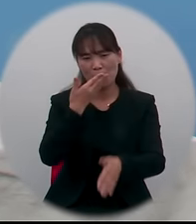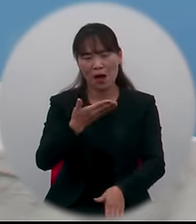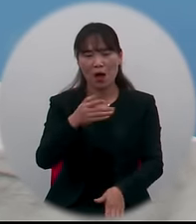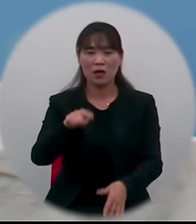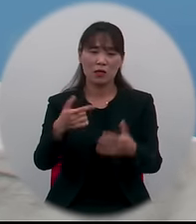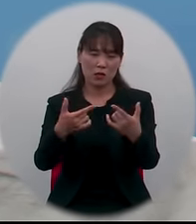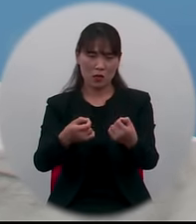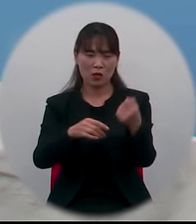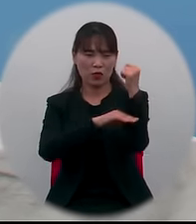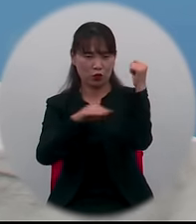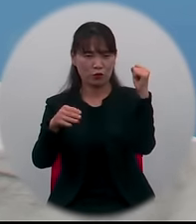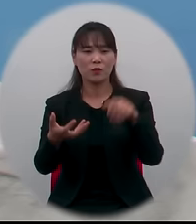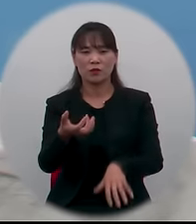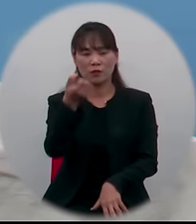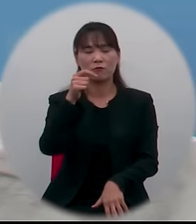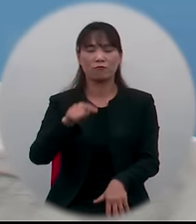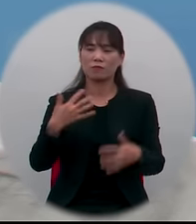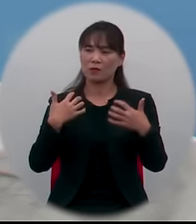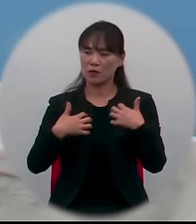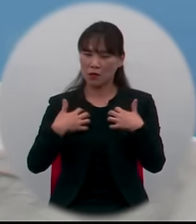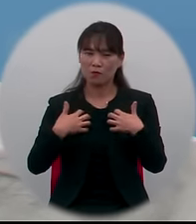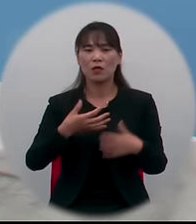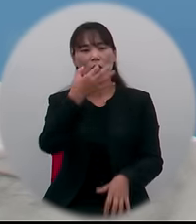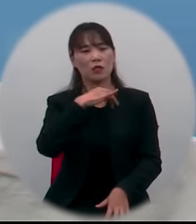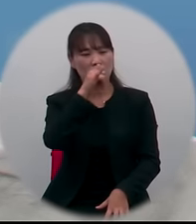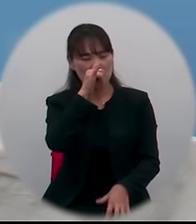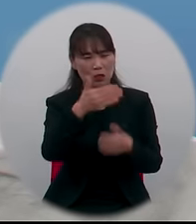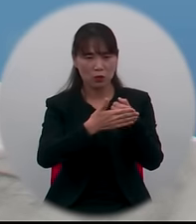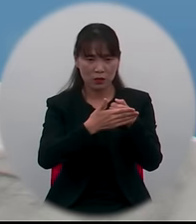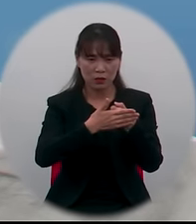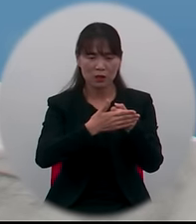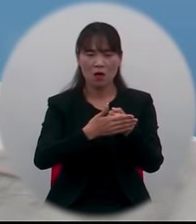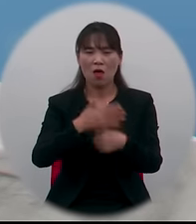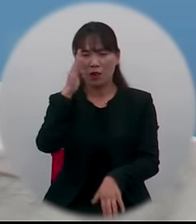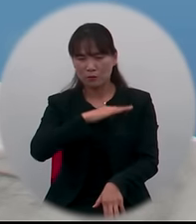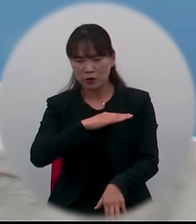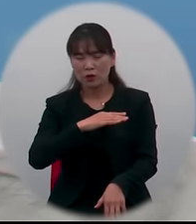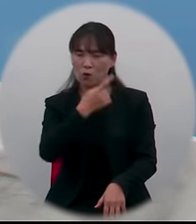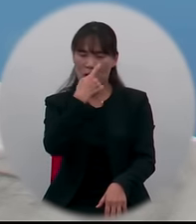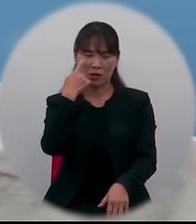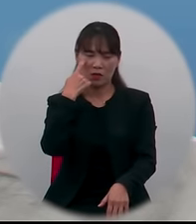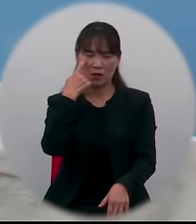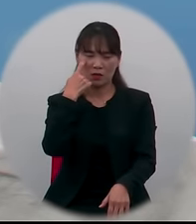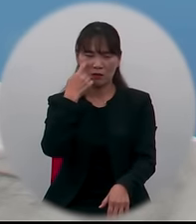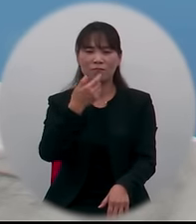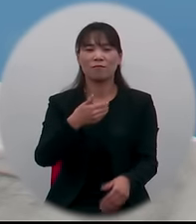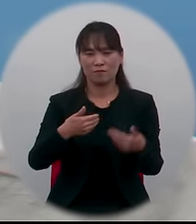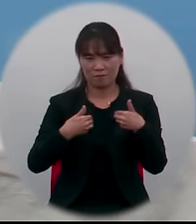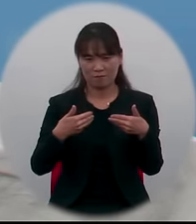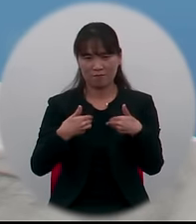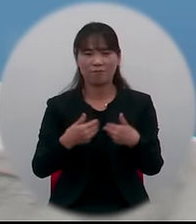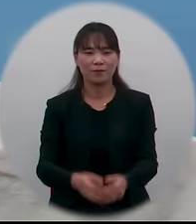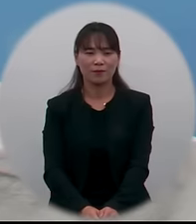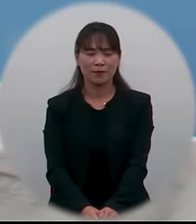모습들이 보여집니다 그래서 이러한 두 가지 잣대를 가지고이 게임이 유해한지 유해하지 않은지를